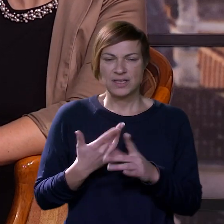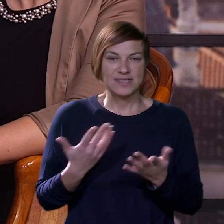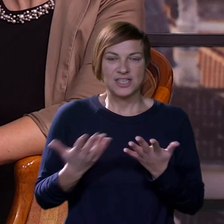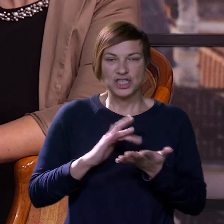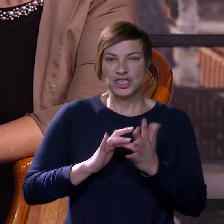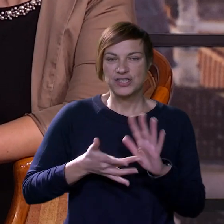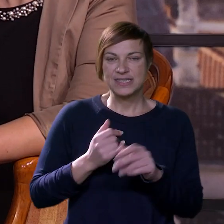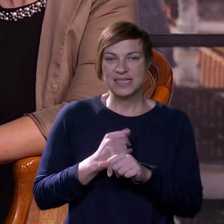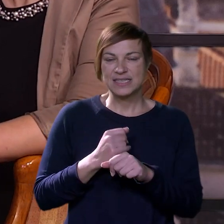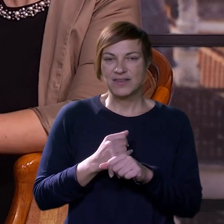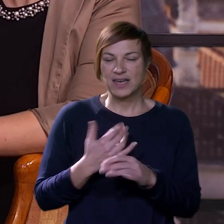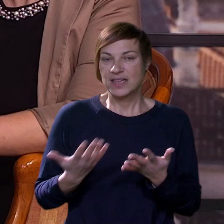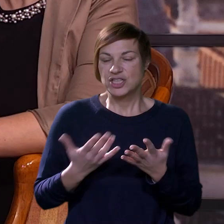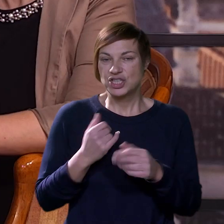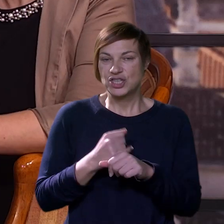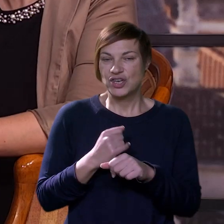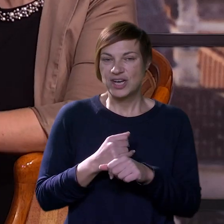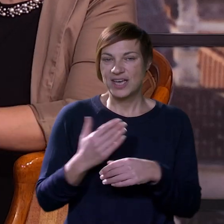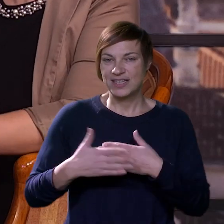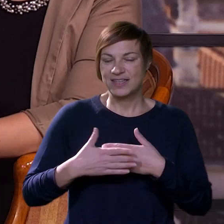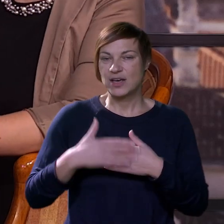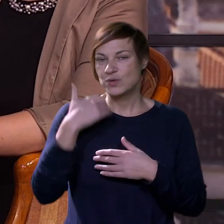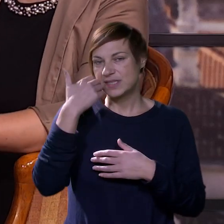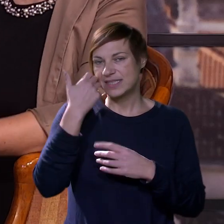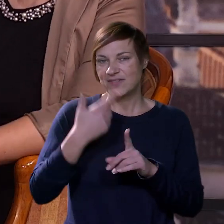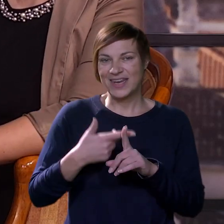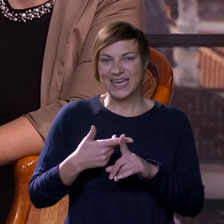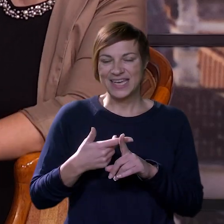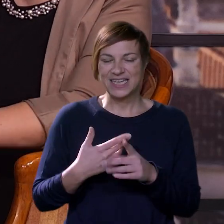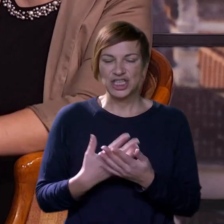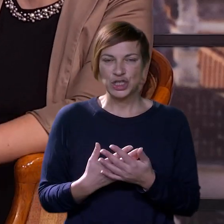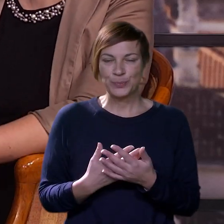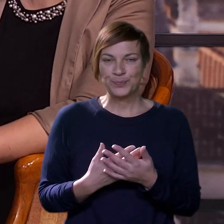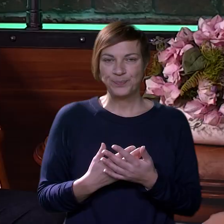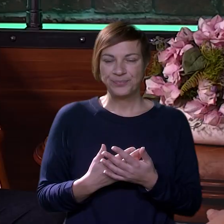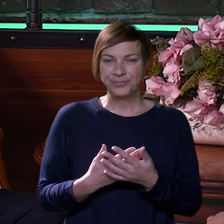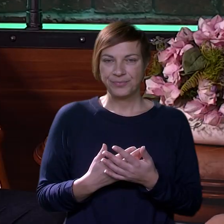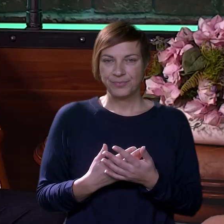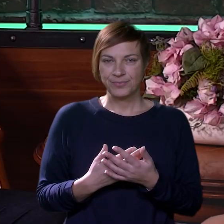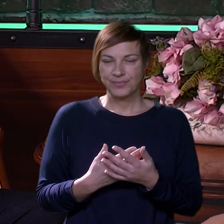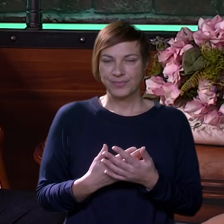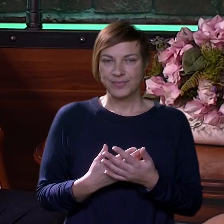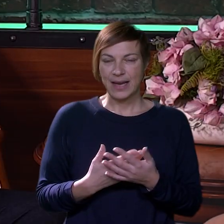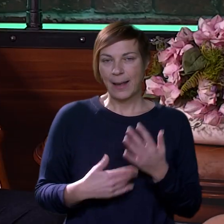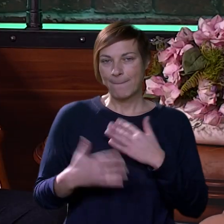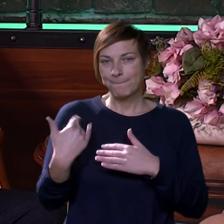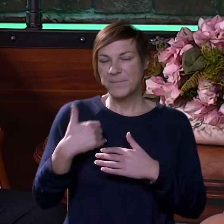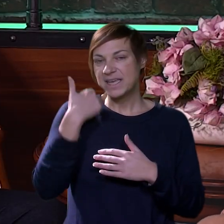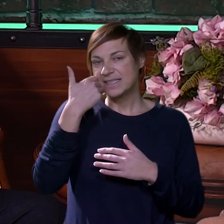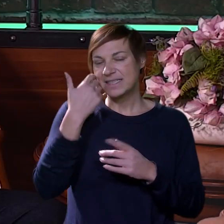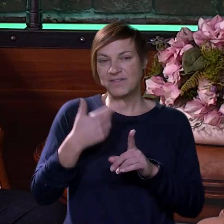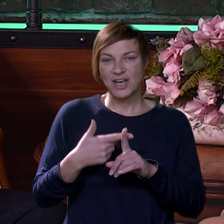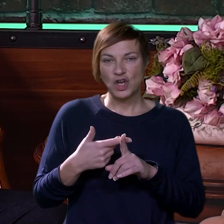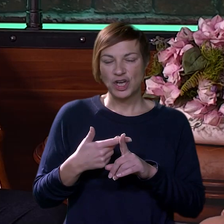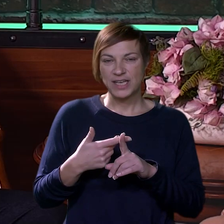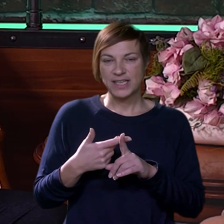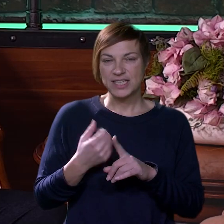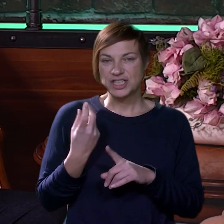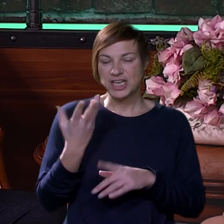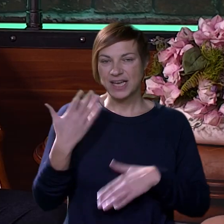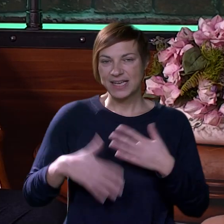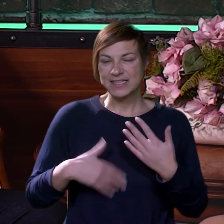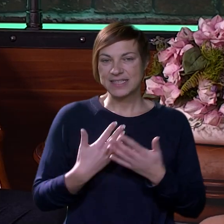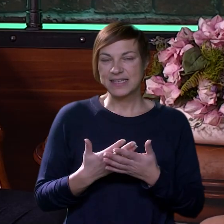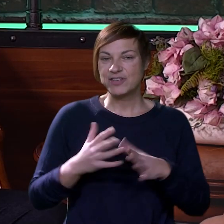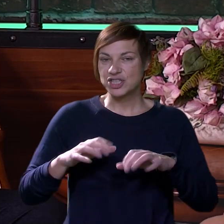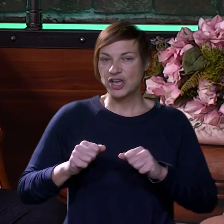križa, što ste sve radili? Što radite sve još uz Crveni križ? Da. Pa prije Crvenog križa, kad